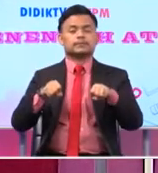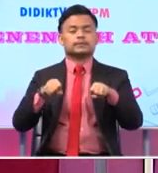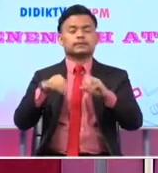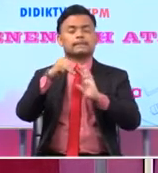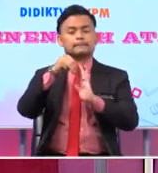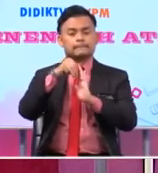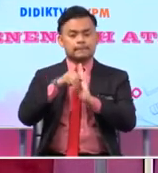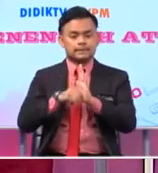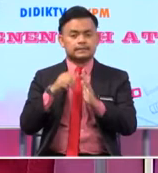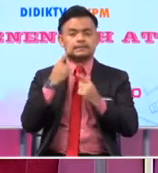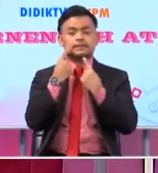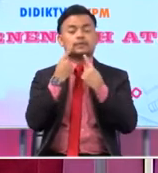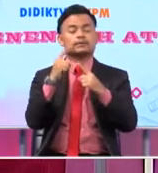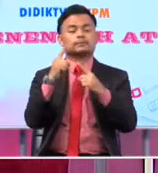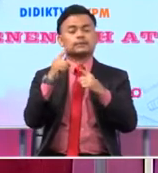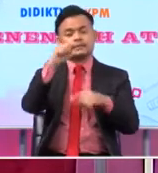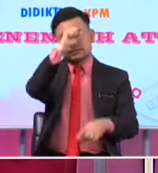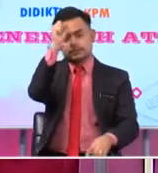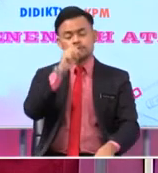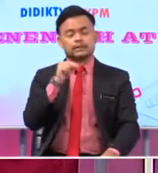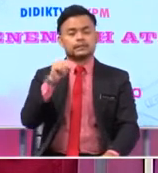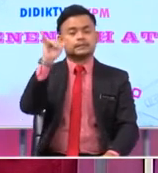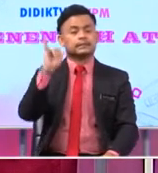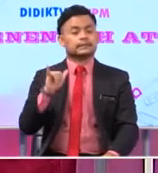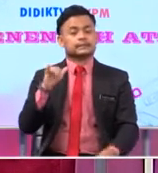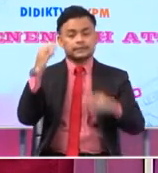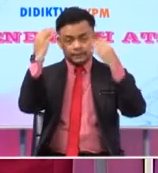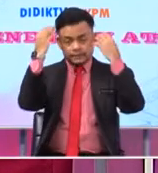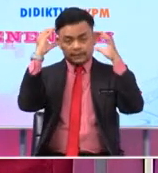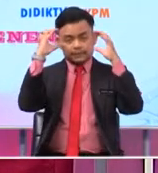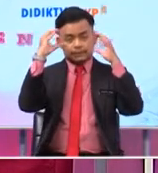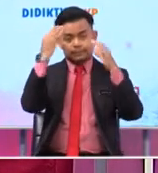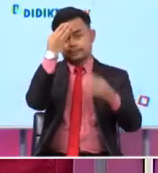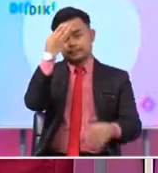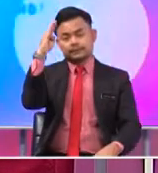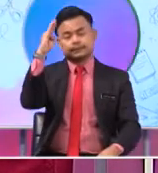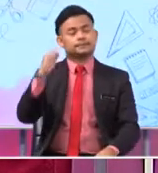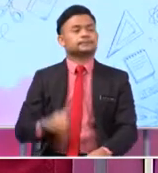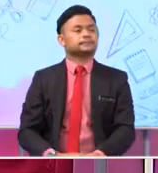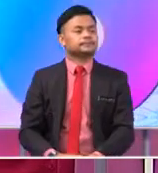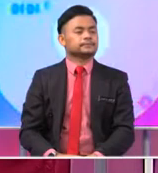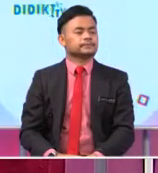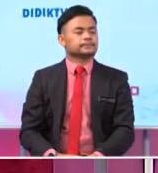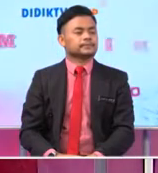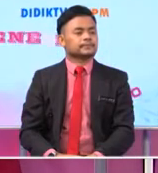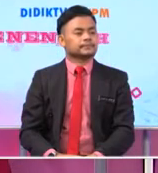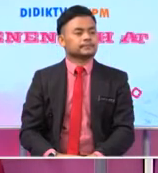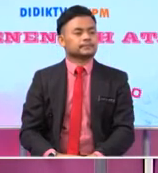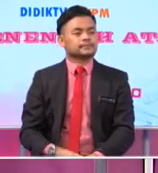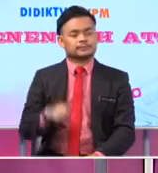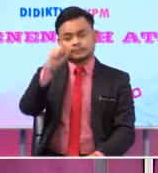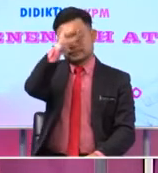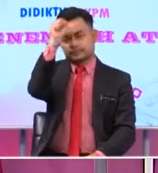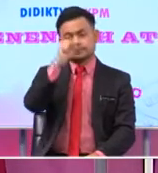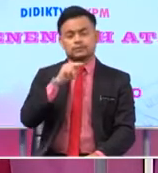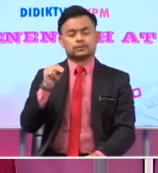cekgu telah sediakan bye bye di desa lendang hai oke Ah bolehkah